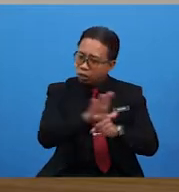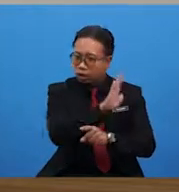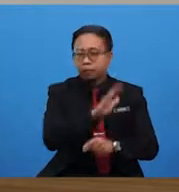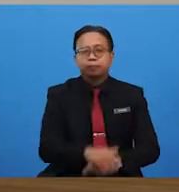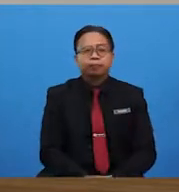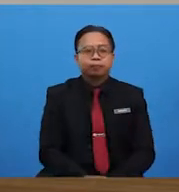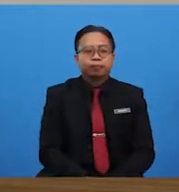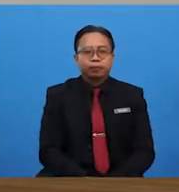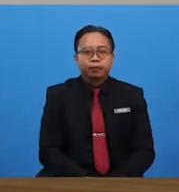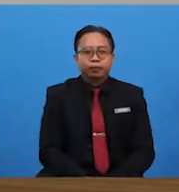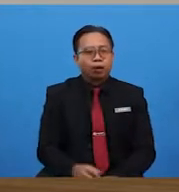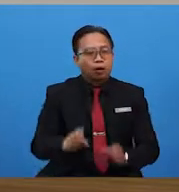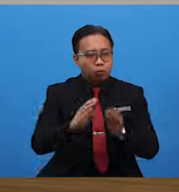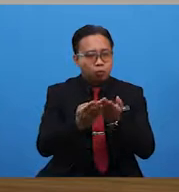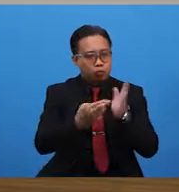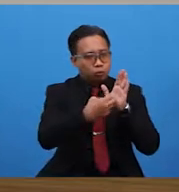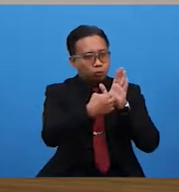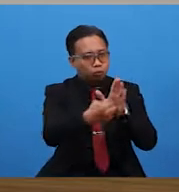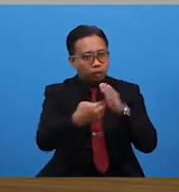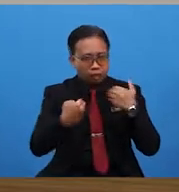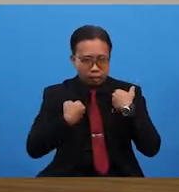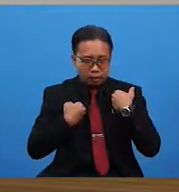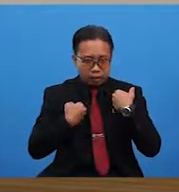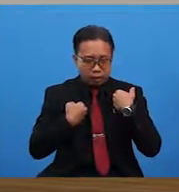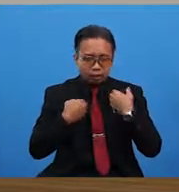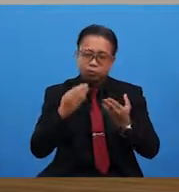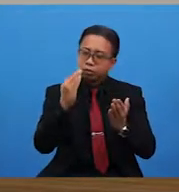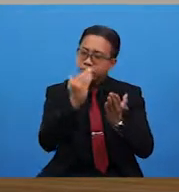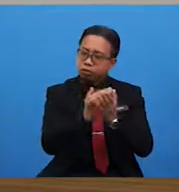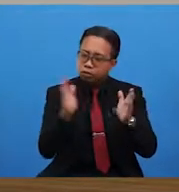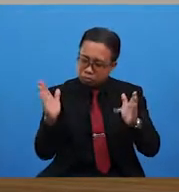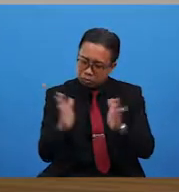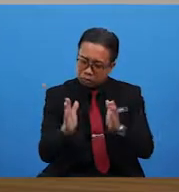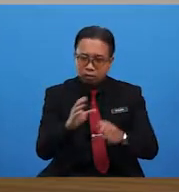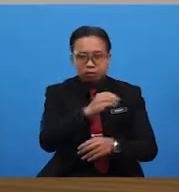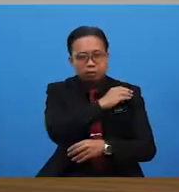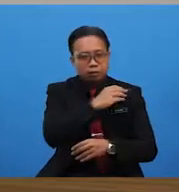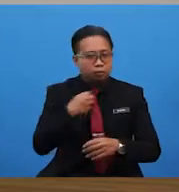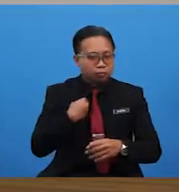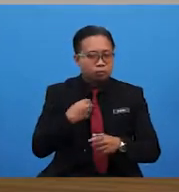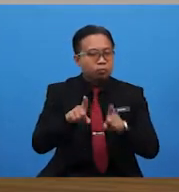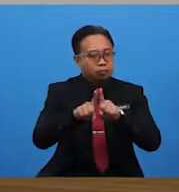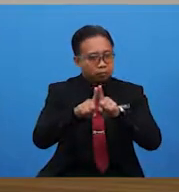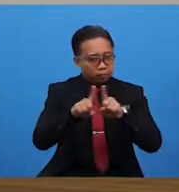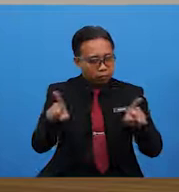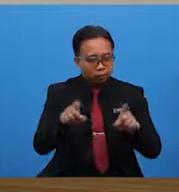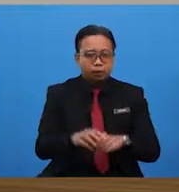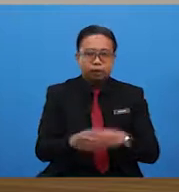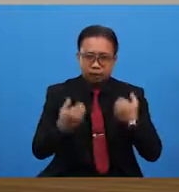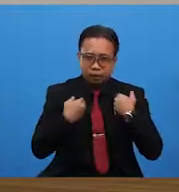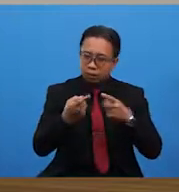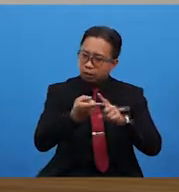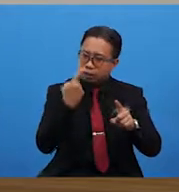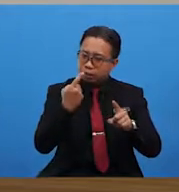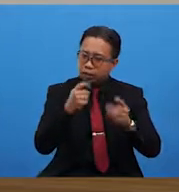rujukan pula merupakan buku yang memuatkan informasi yang singkat dan padat tetapi is dari pelbagai sumber